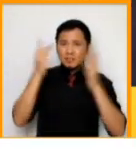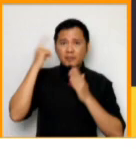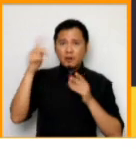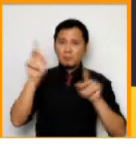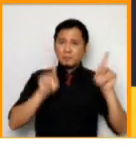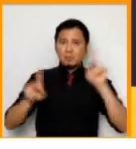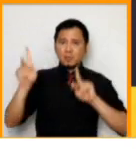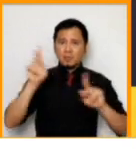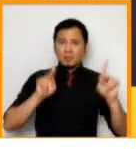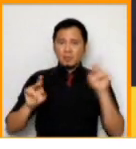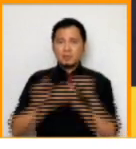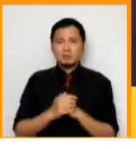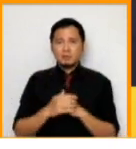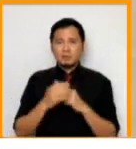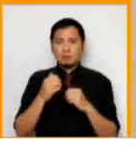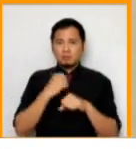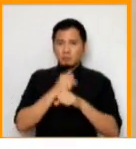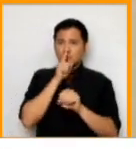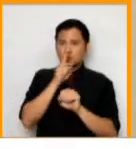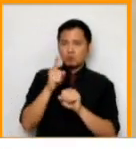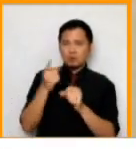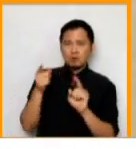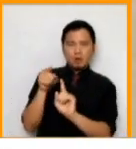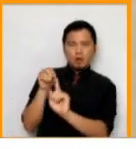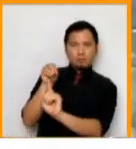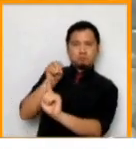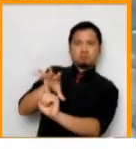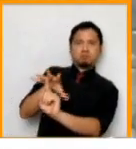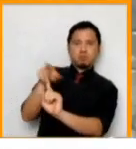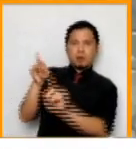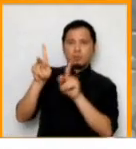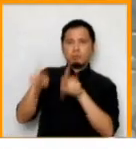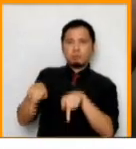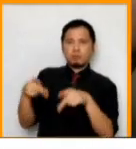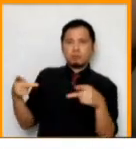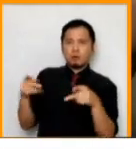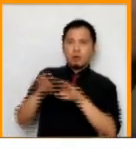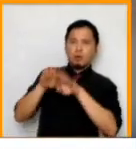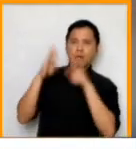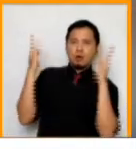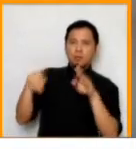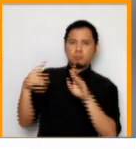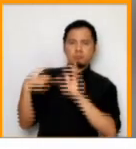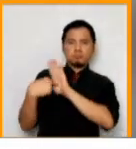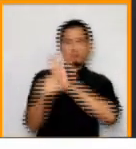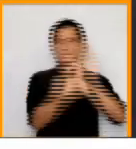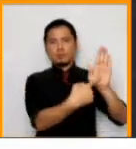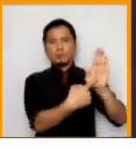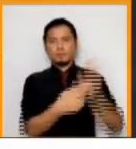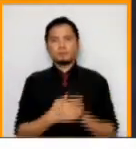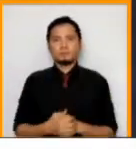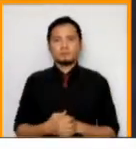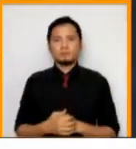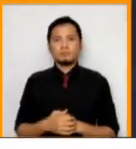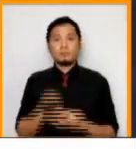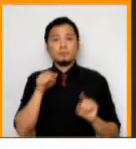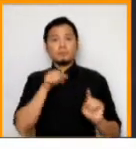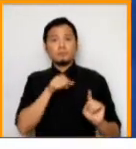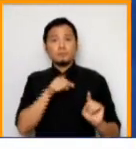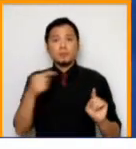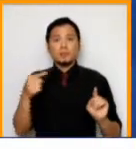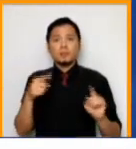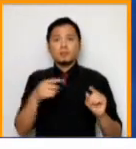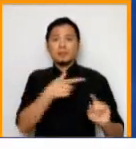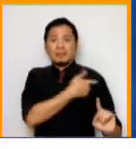to expose something like that. Ang mga bakunang pumapasok sa bansa ay mayroon lamang emergency use authorization, kaya naman illegal